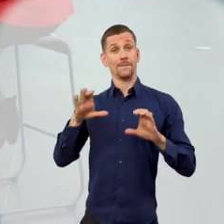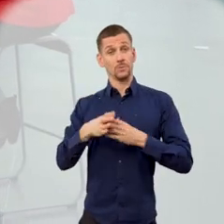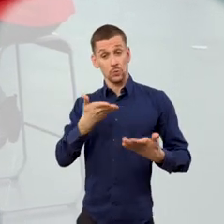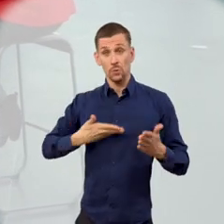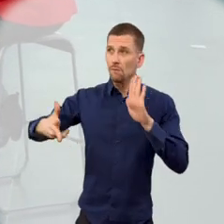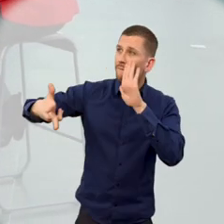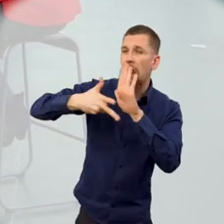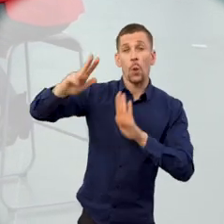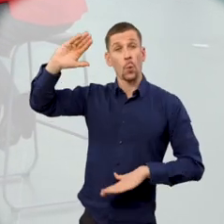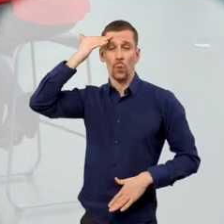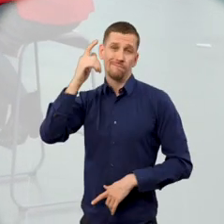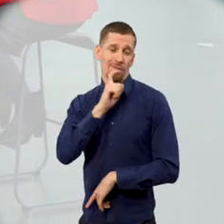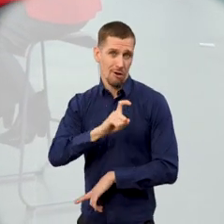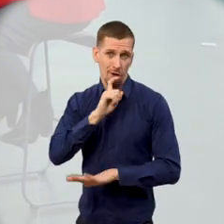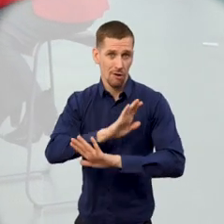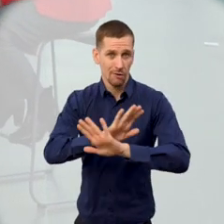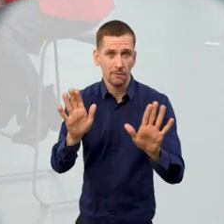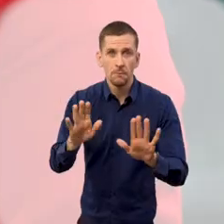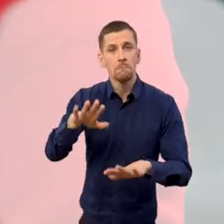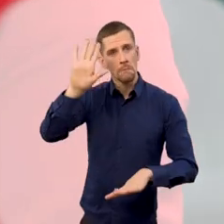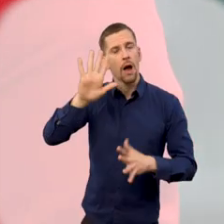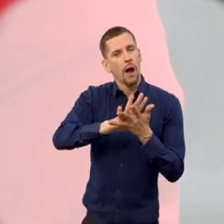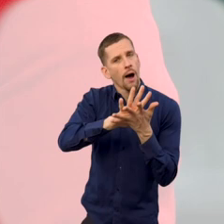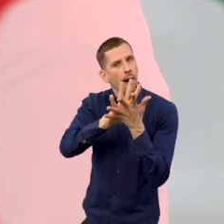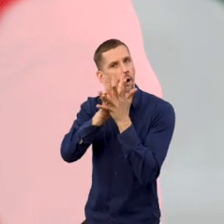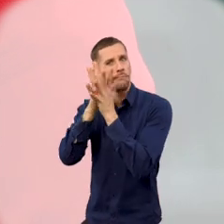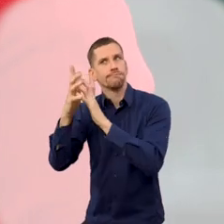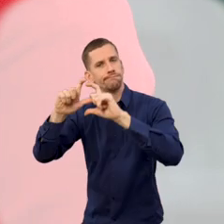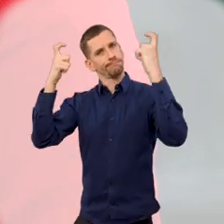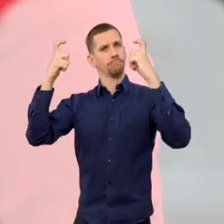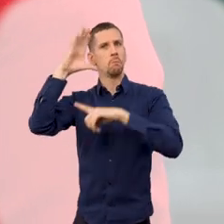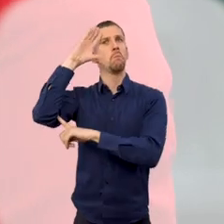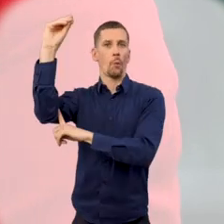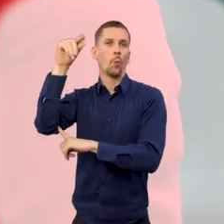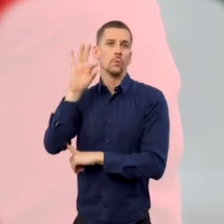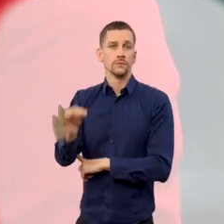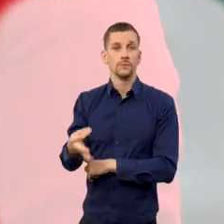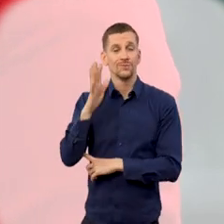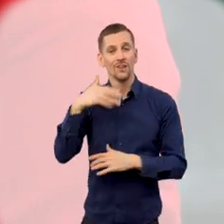notre formation n'est pas encore reconnue et validée. On est en train de déposer le titre pro.